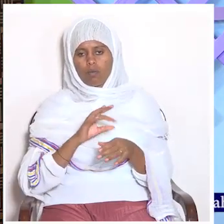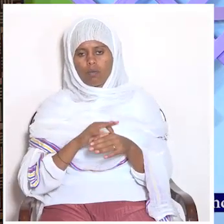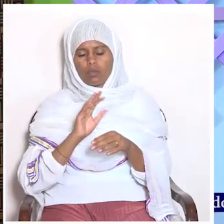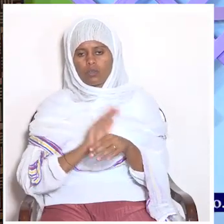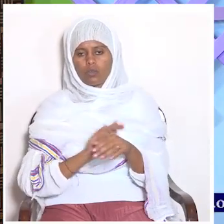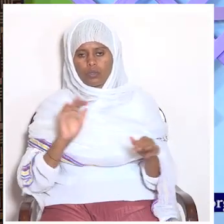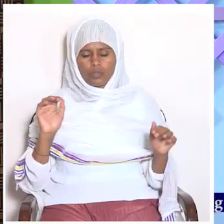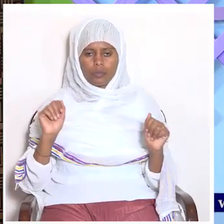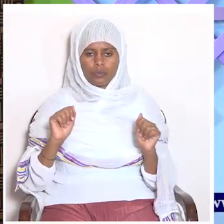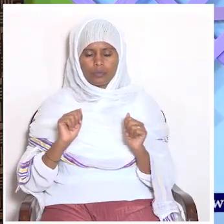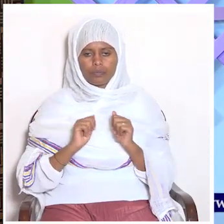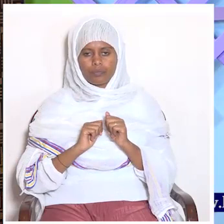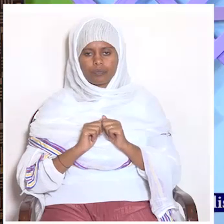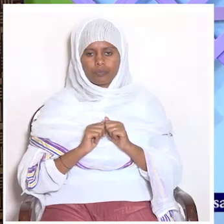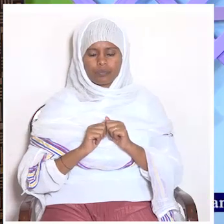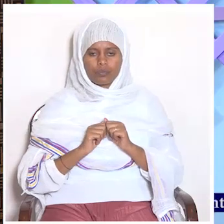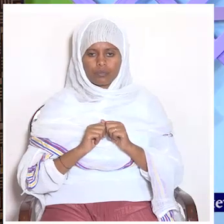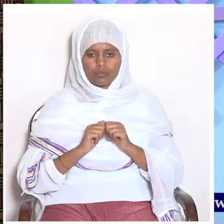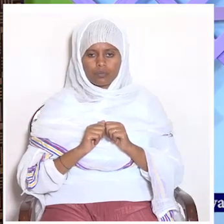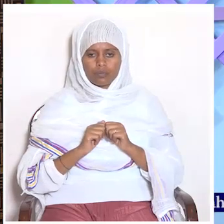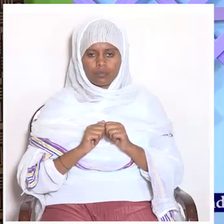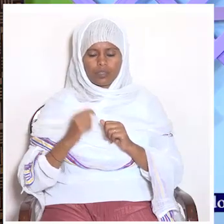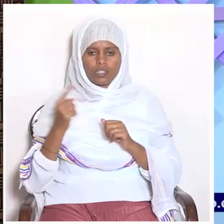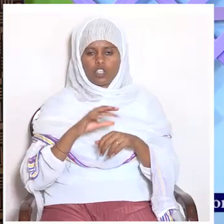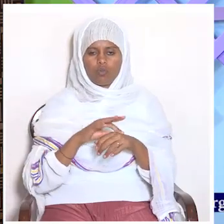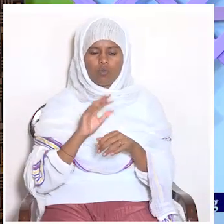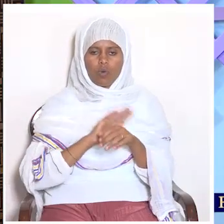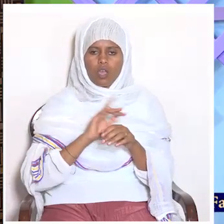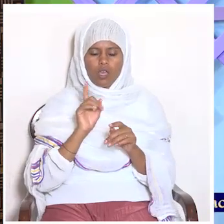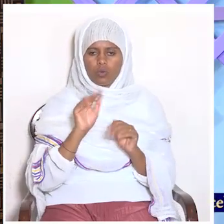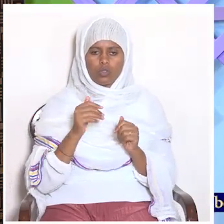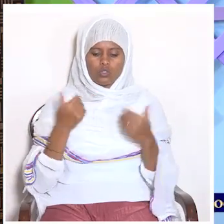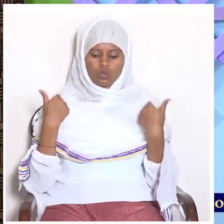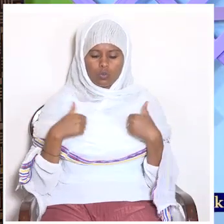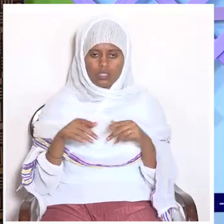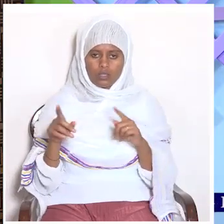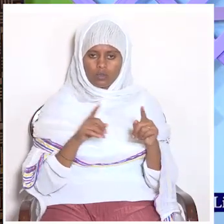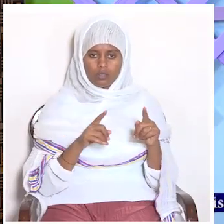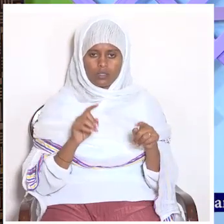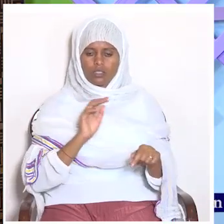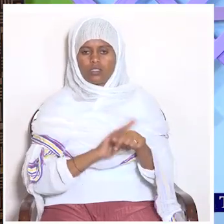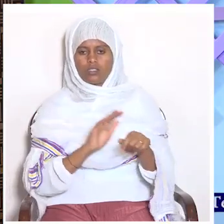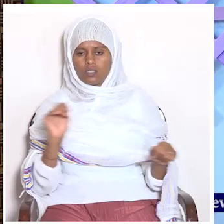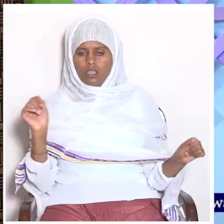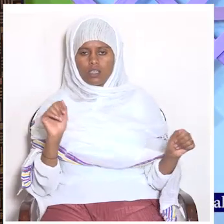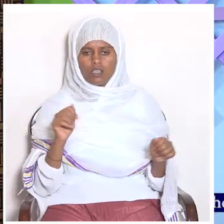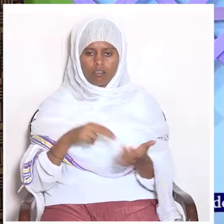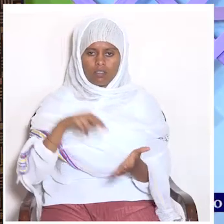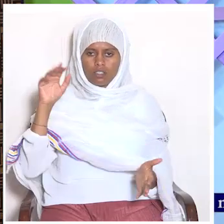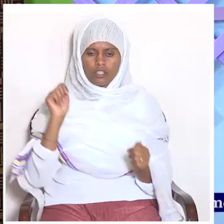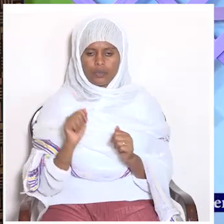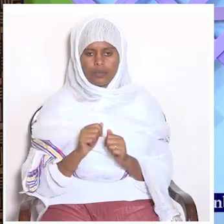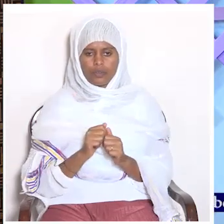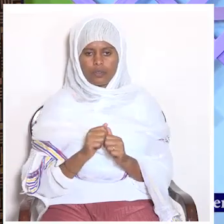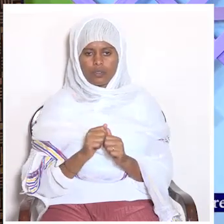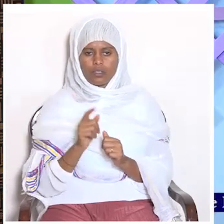ካብ ሕማሞም ይፍወሱ ነበሩ። ጥራይ ሕሙም ሕዋይ ዘይኮነ እውን ምዉት ምትንሳእ እውን ይግበር ከም